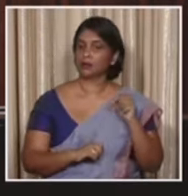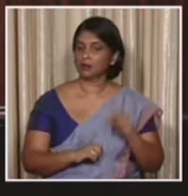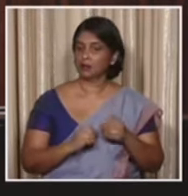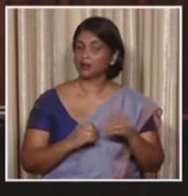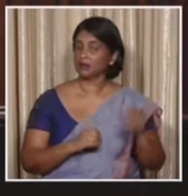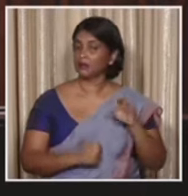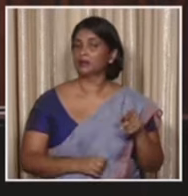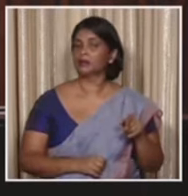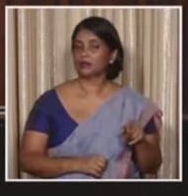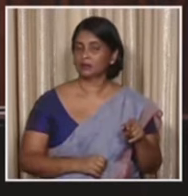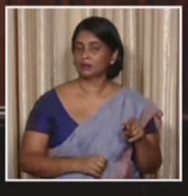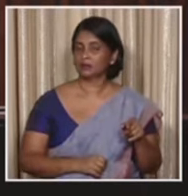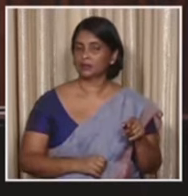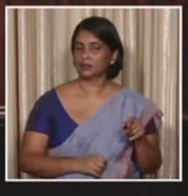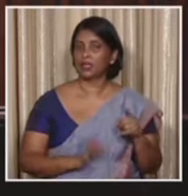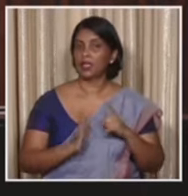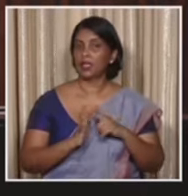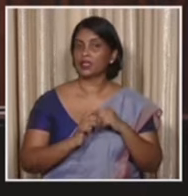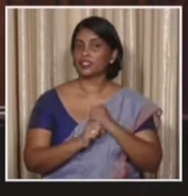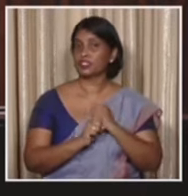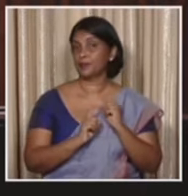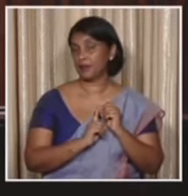අද තියෙන තත්ත්වය IGP